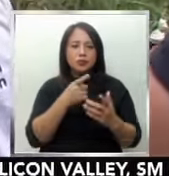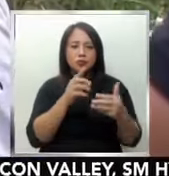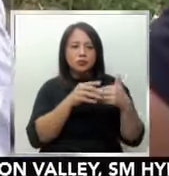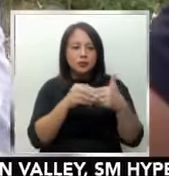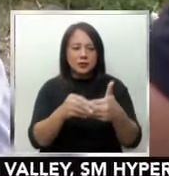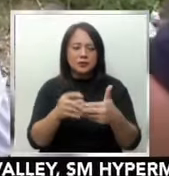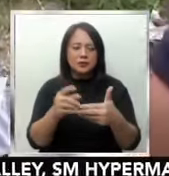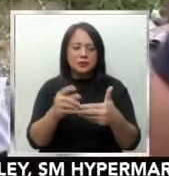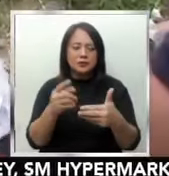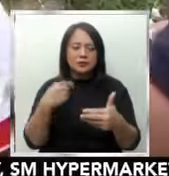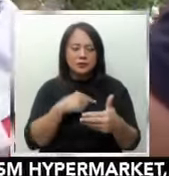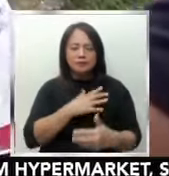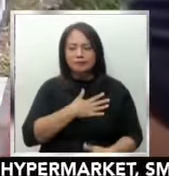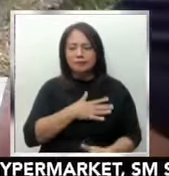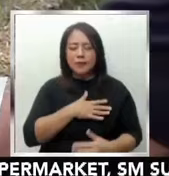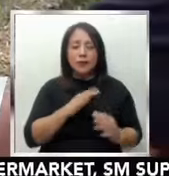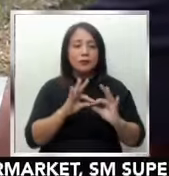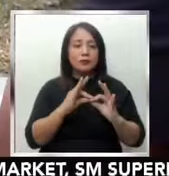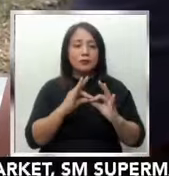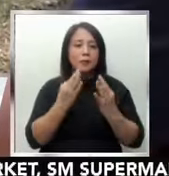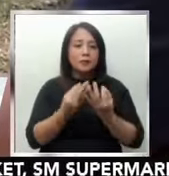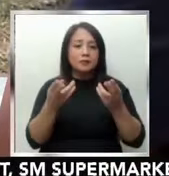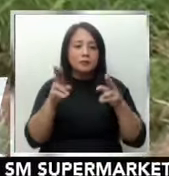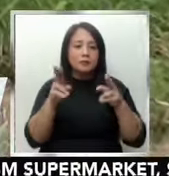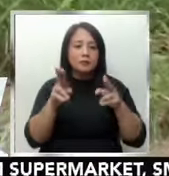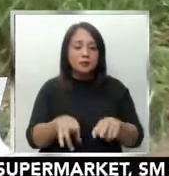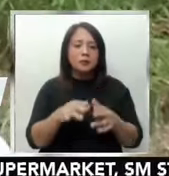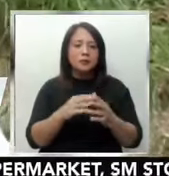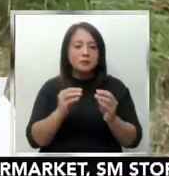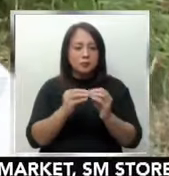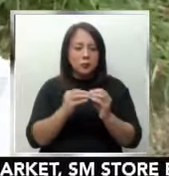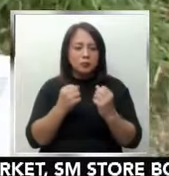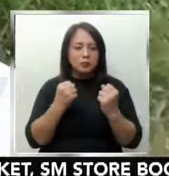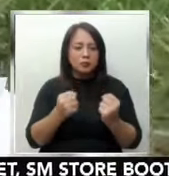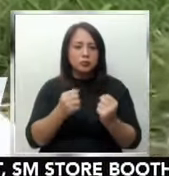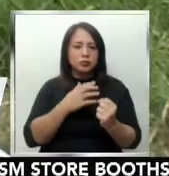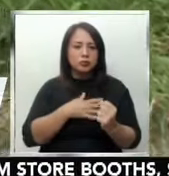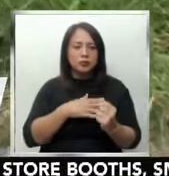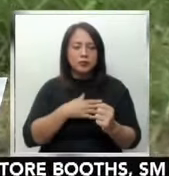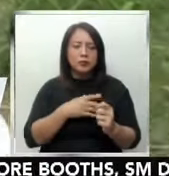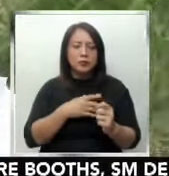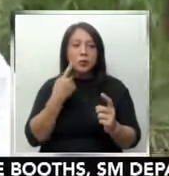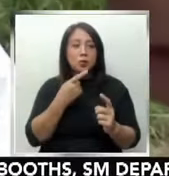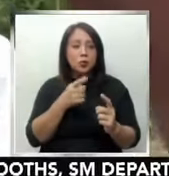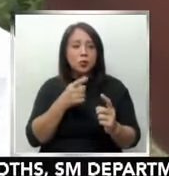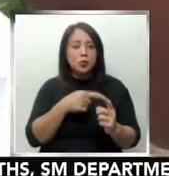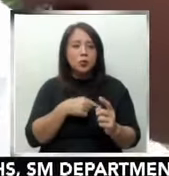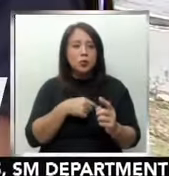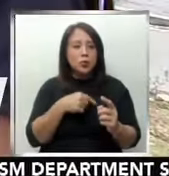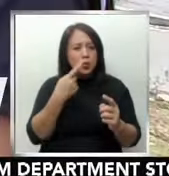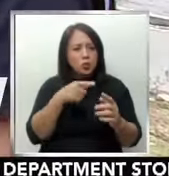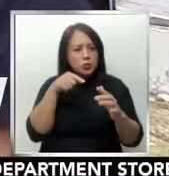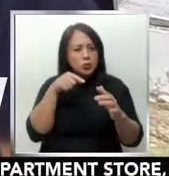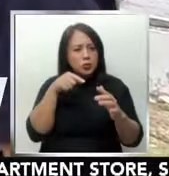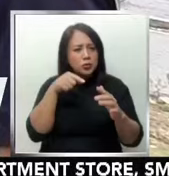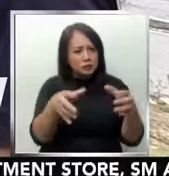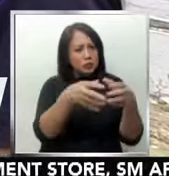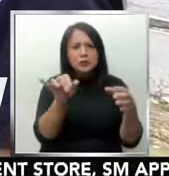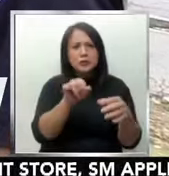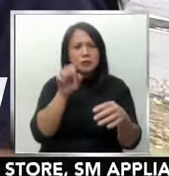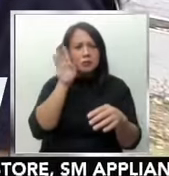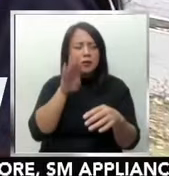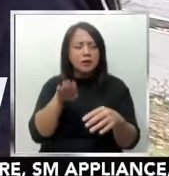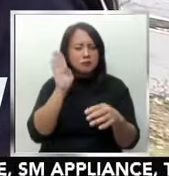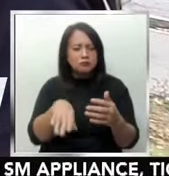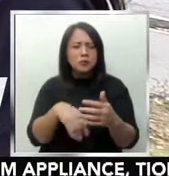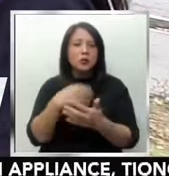daw sa pamilya ang nangyari Pero mas masakit daw na sa kamay ng mga itinuturing din nilang mga kapatid namatay si J Matthew bukod kasi kay